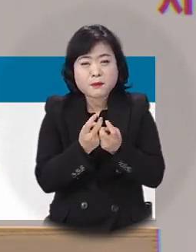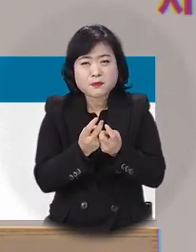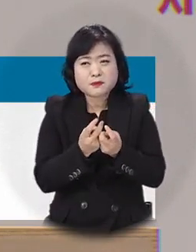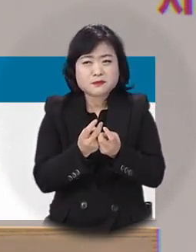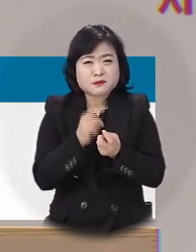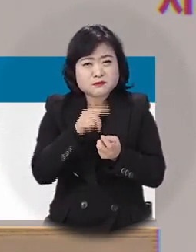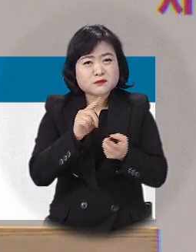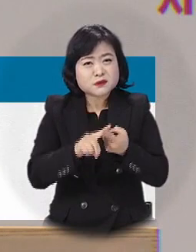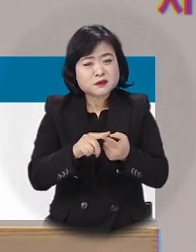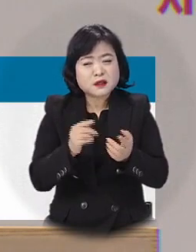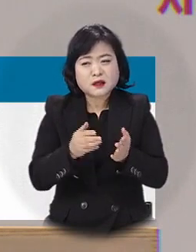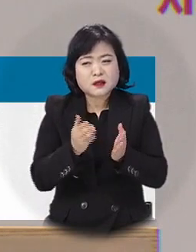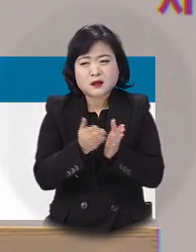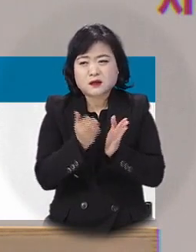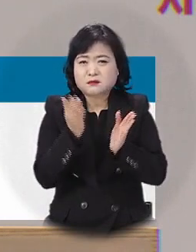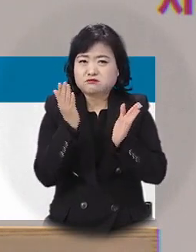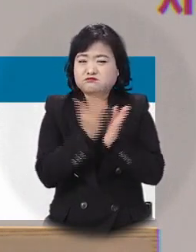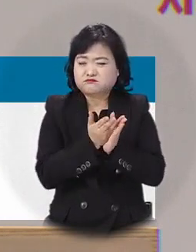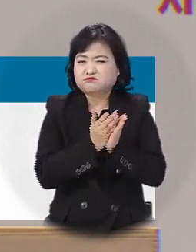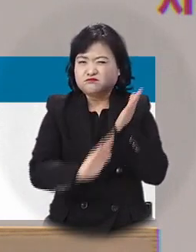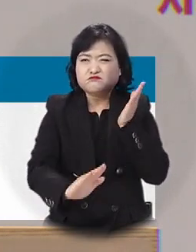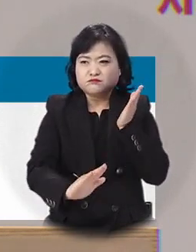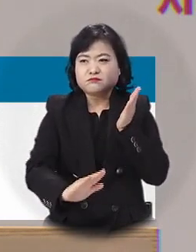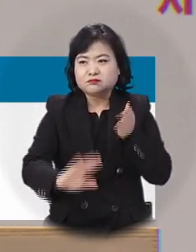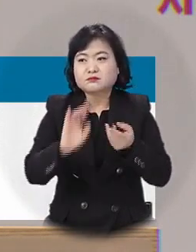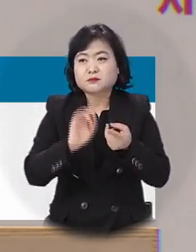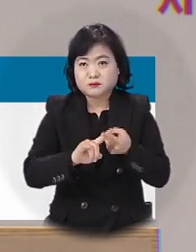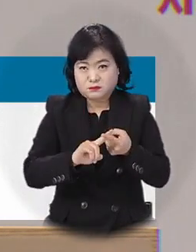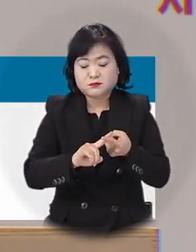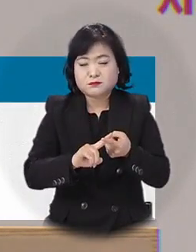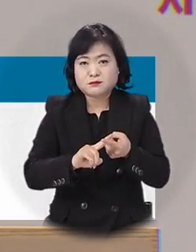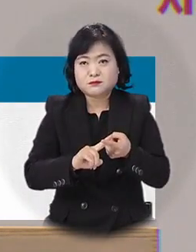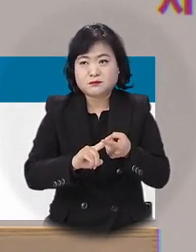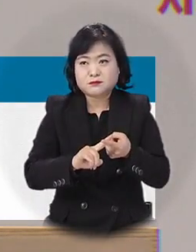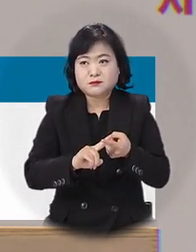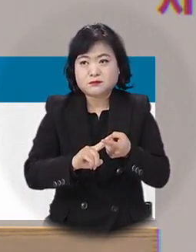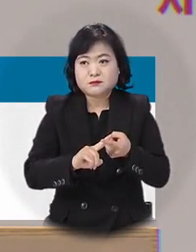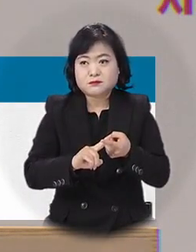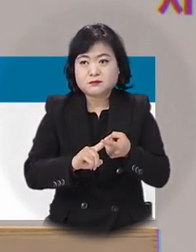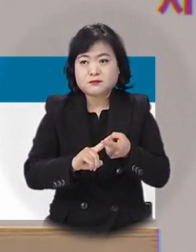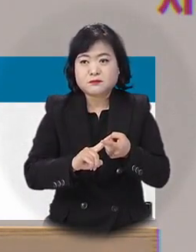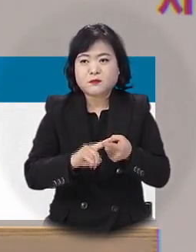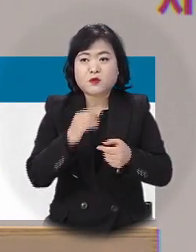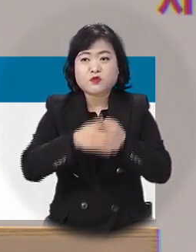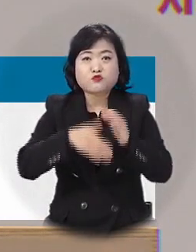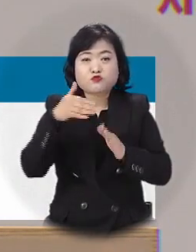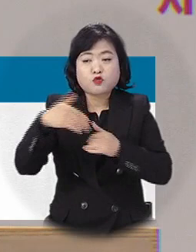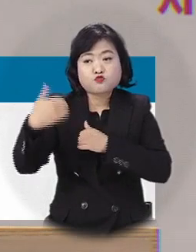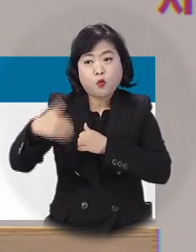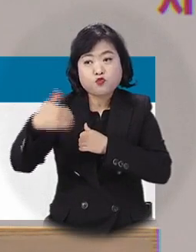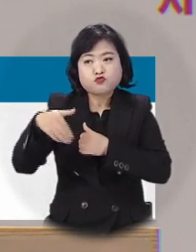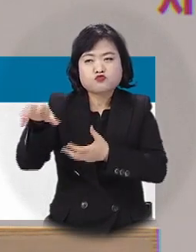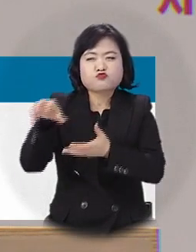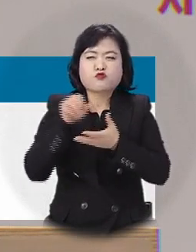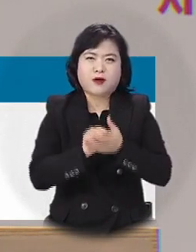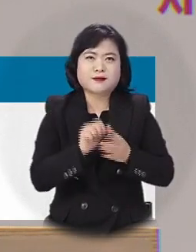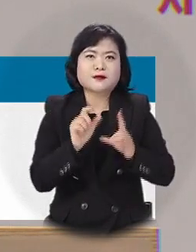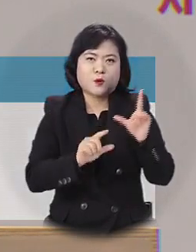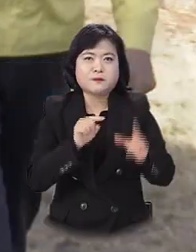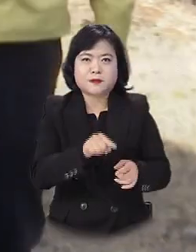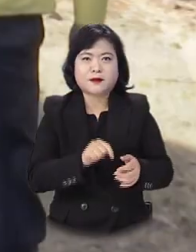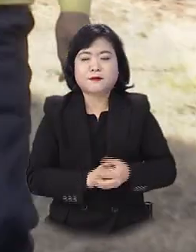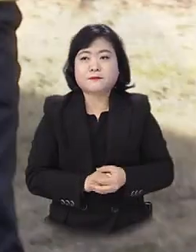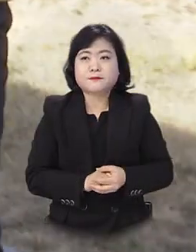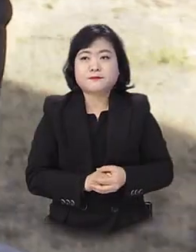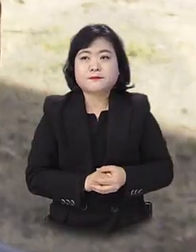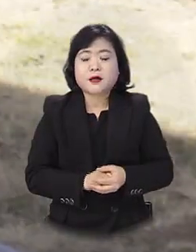방식은 어 합당하지 않다 는 그거에 대한 대구시의 요구를 수용한 상황입니다